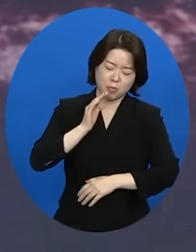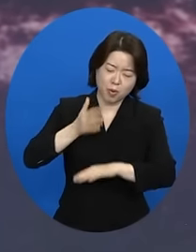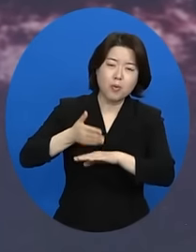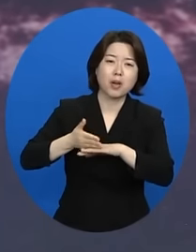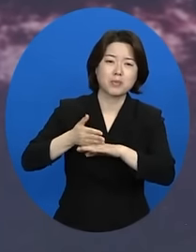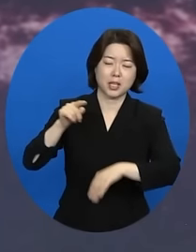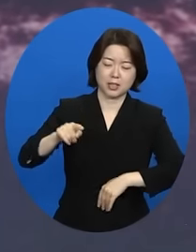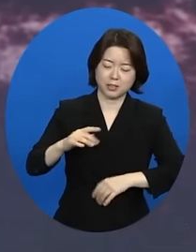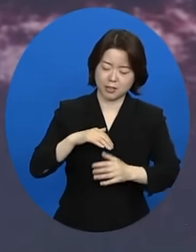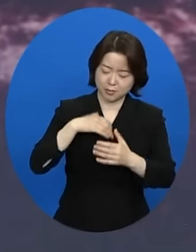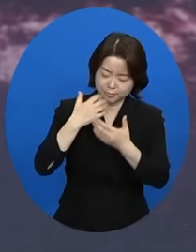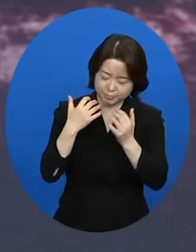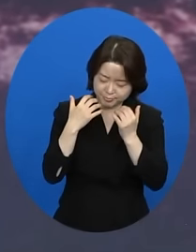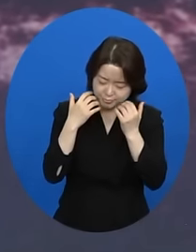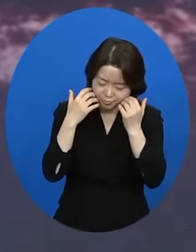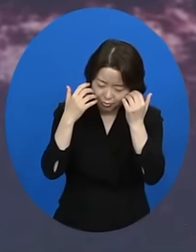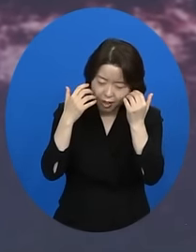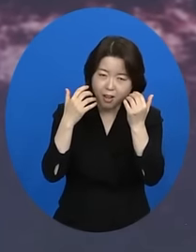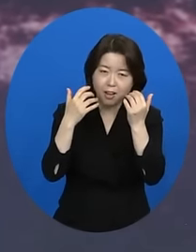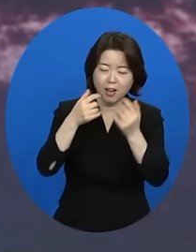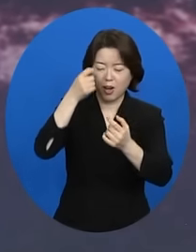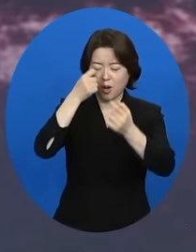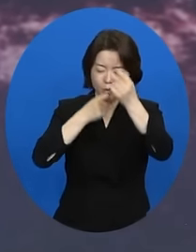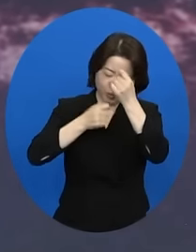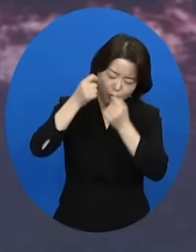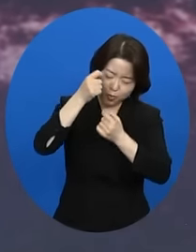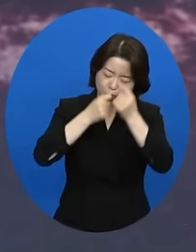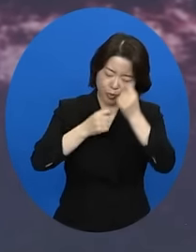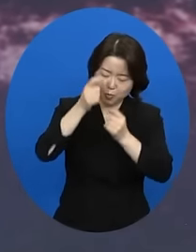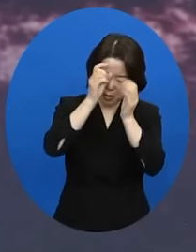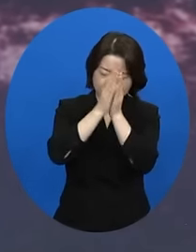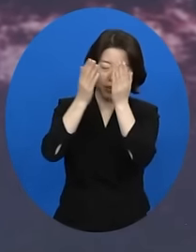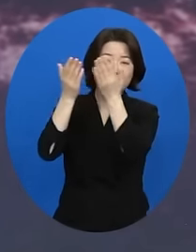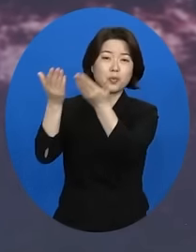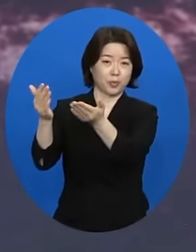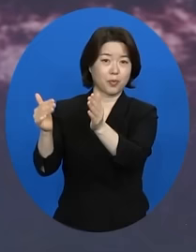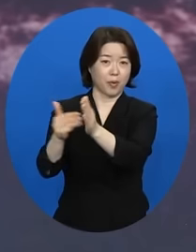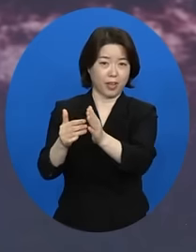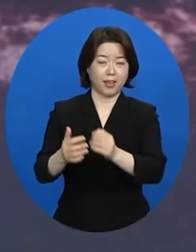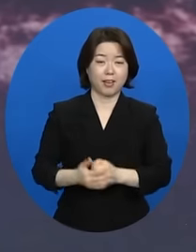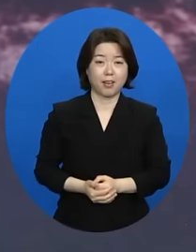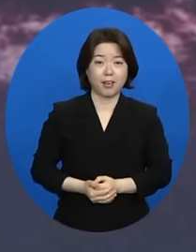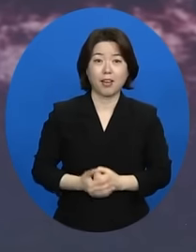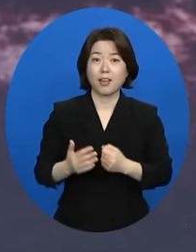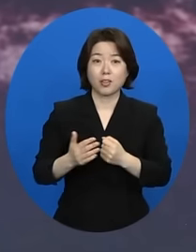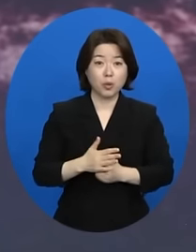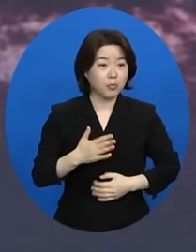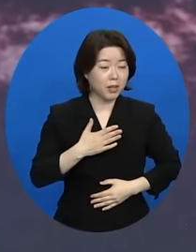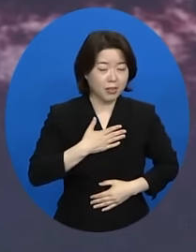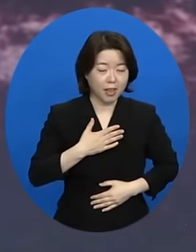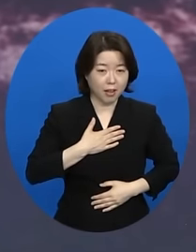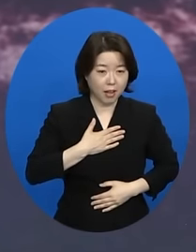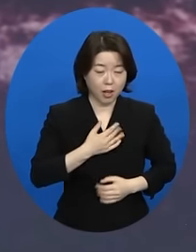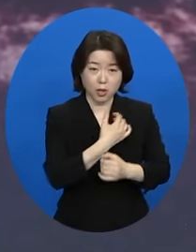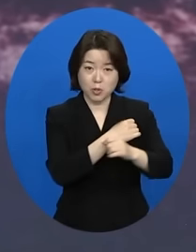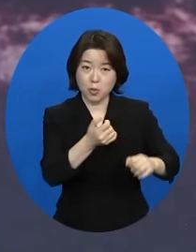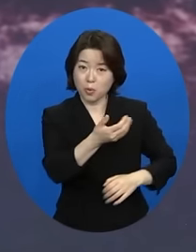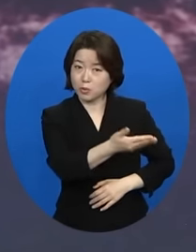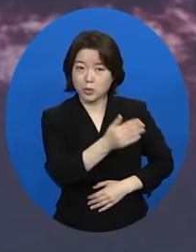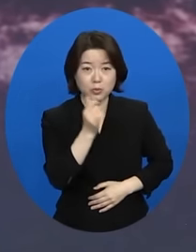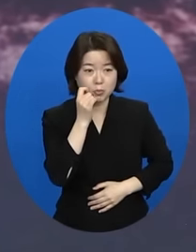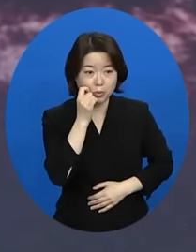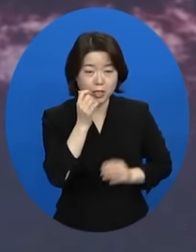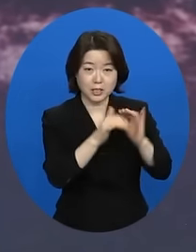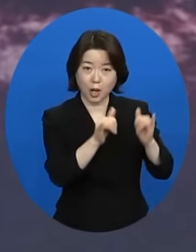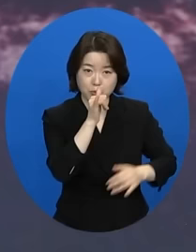그것이 너무 감격스러워서 그렇게 울면서 기도하게 되었다는 겁니다. 그러니까 내가 용서하지 못할 사람이 어디